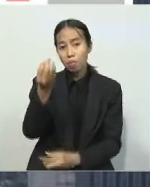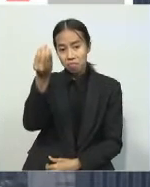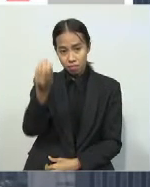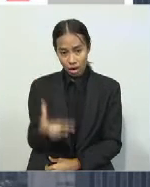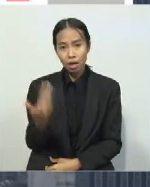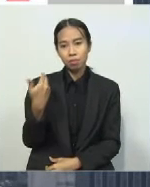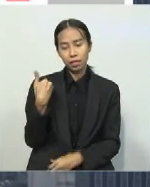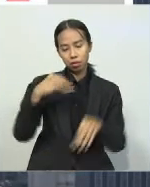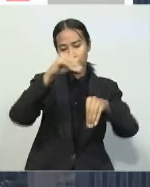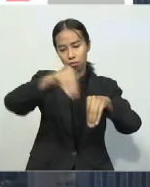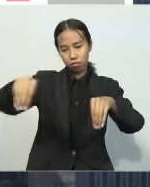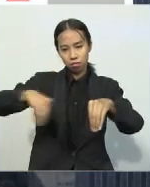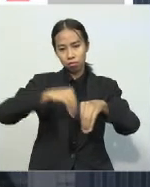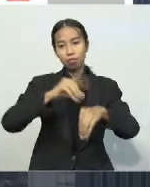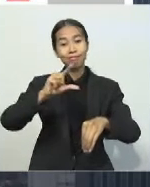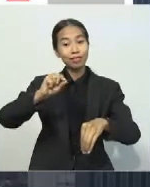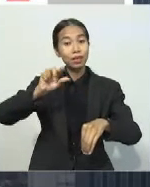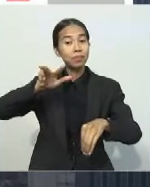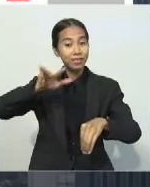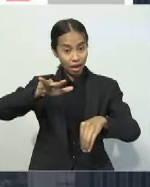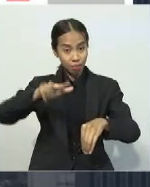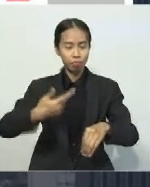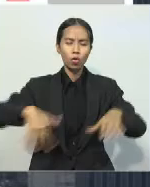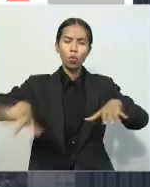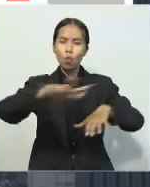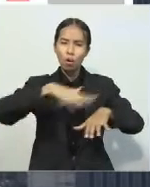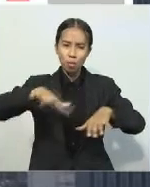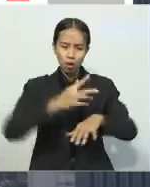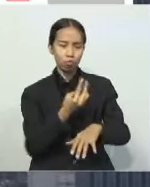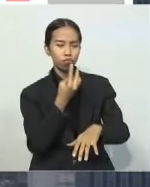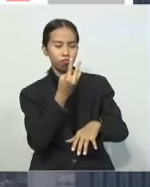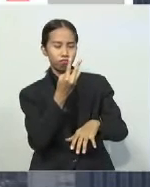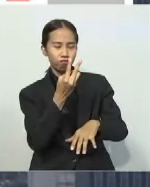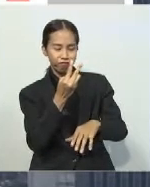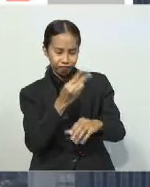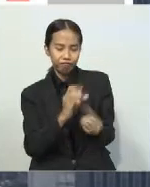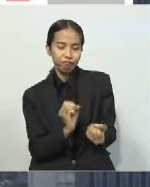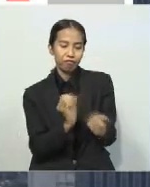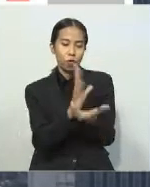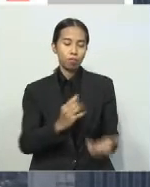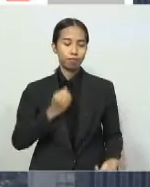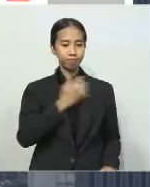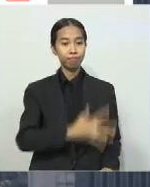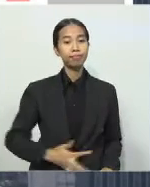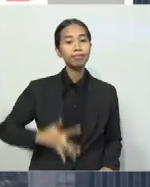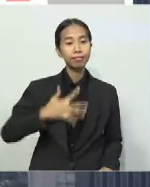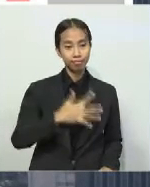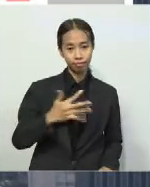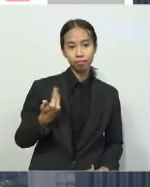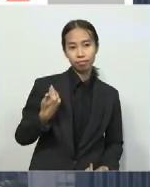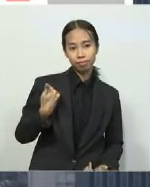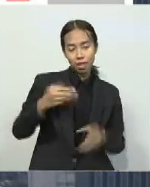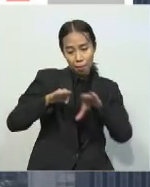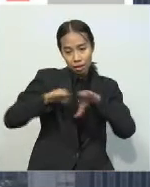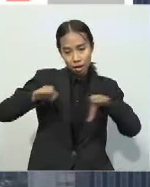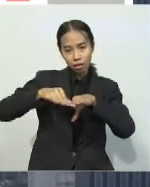ามาตรฐานอยู่23สถานีด้วยกันพื้นที่ทั่วไปคุณภาพอากาศอยู่ในระดับที่เริ่มมีผลกระทบต่อสุขภาพมีค่